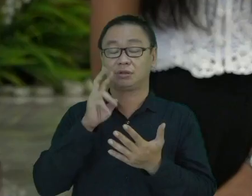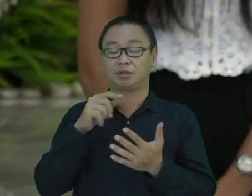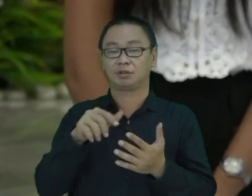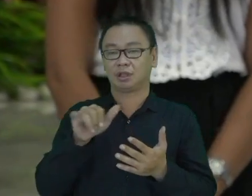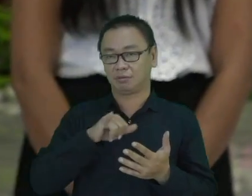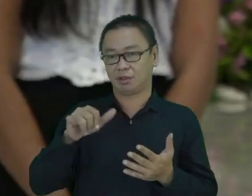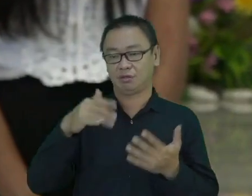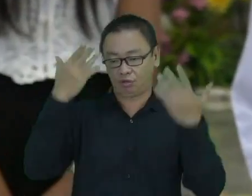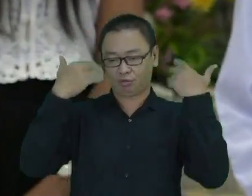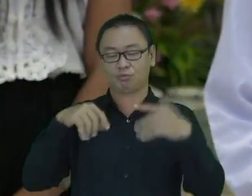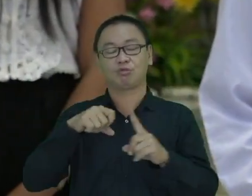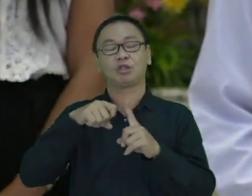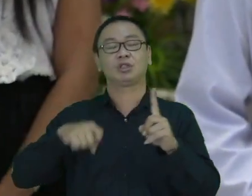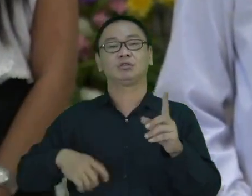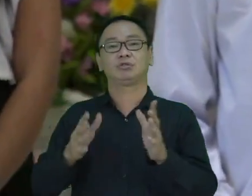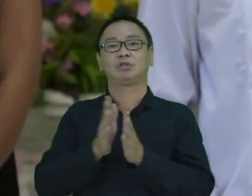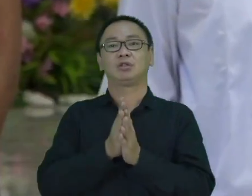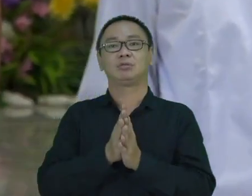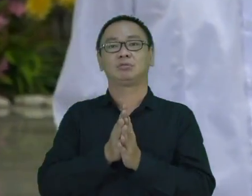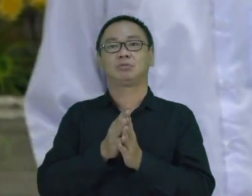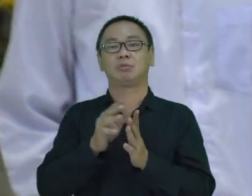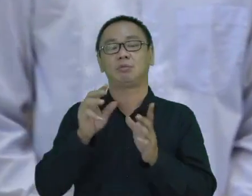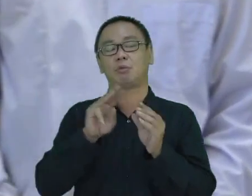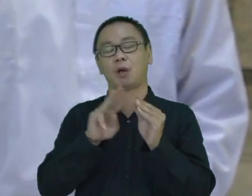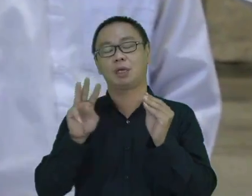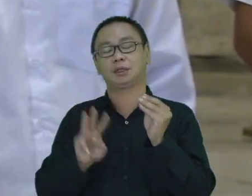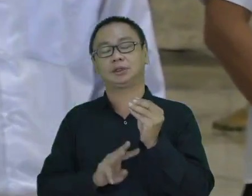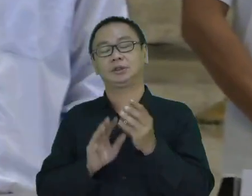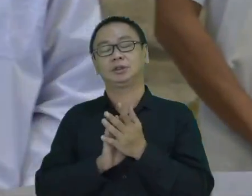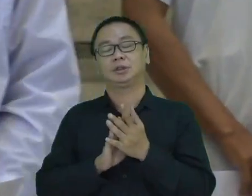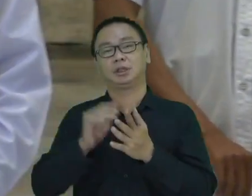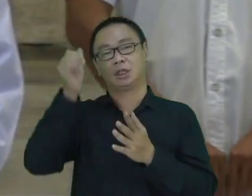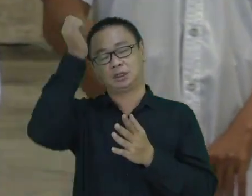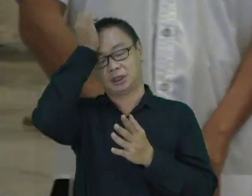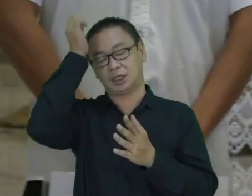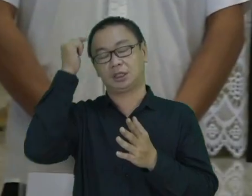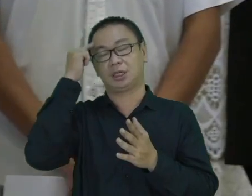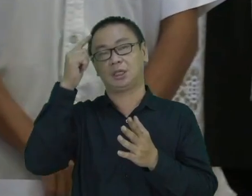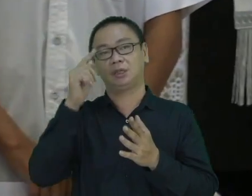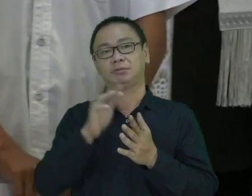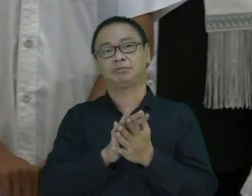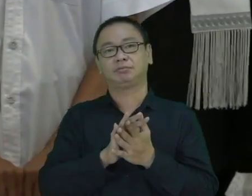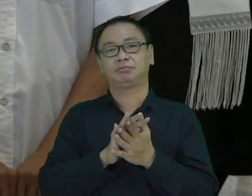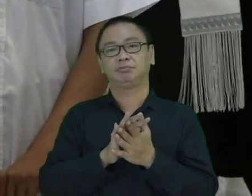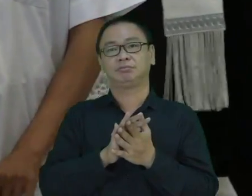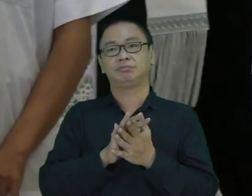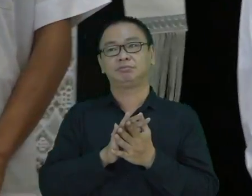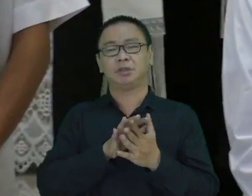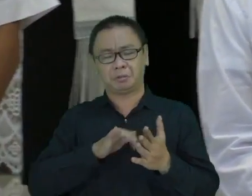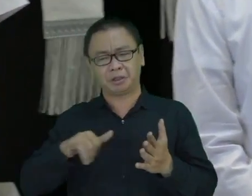Kristus dan pewaris kerajaan Allah dengan penuh kasih sayang. Saling merawatlah,